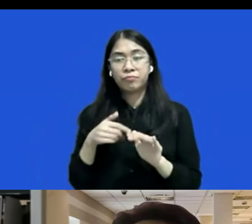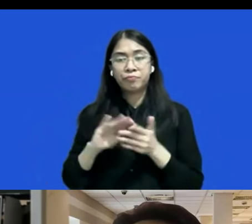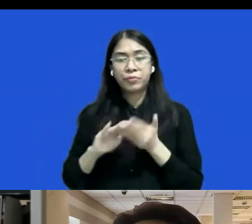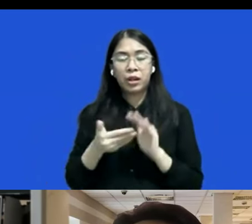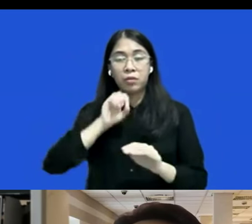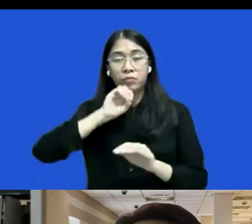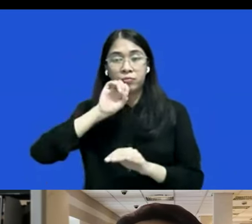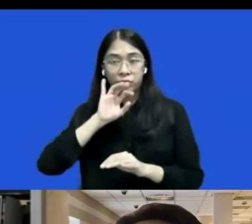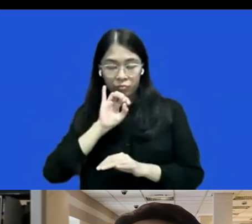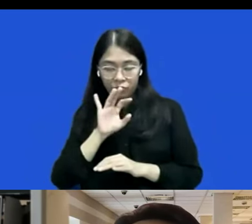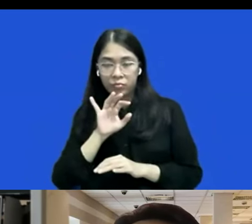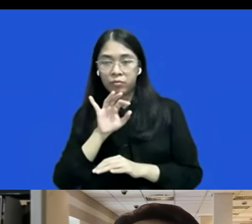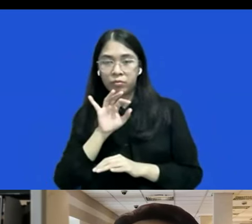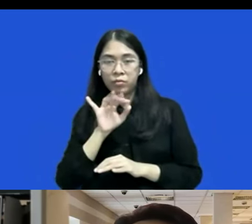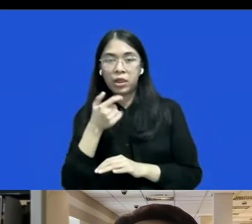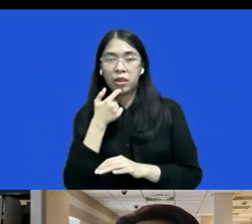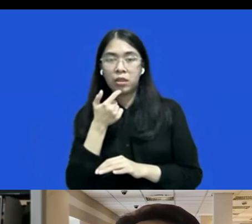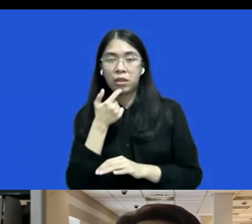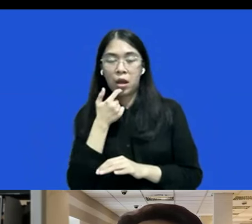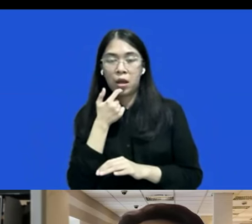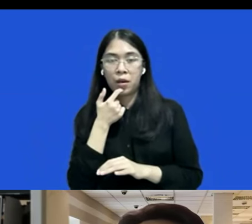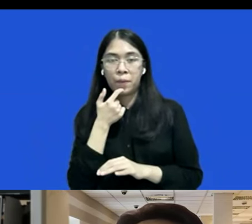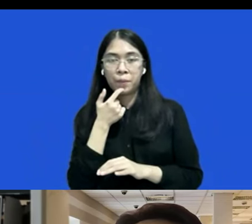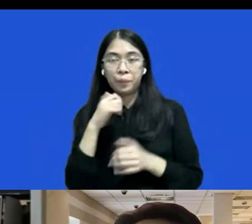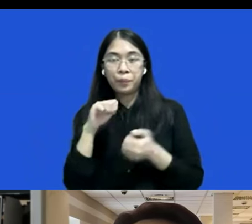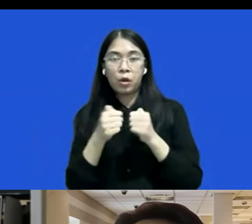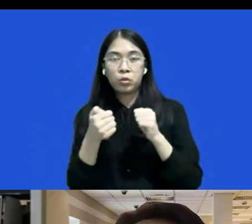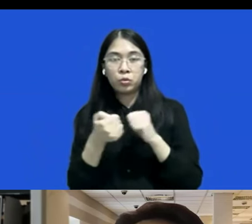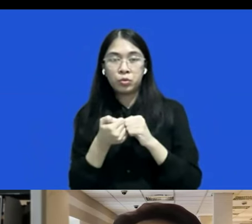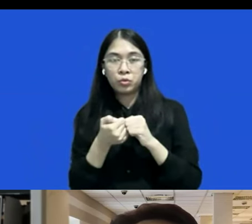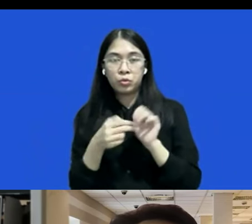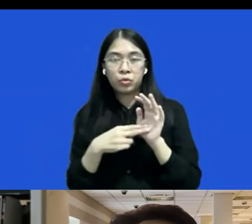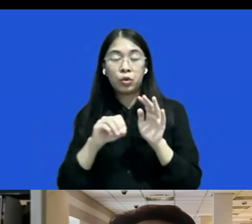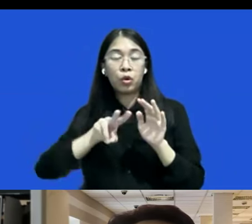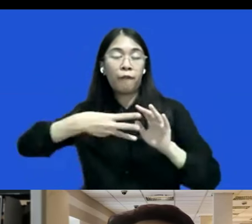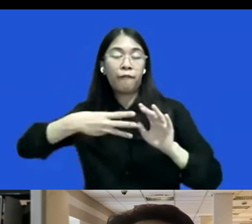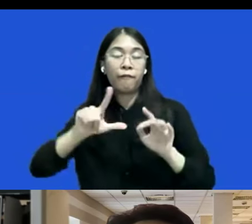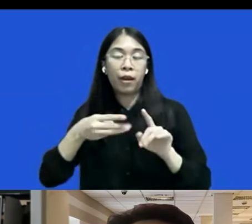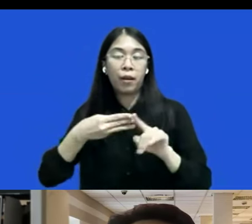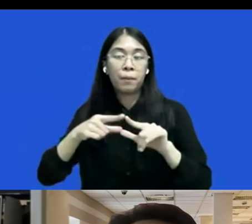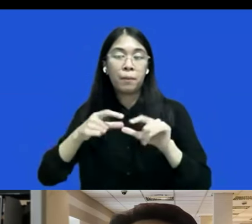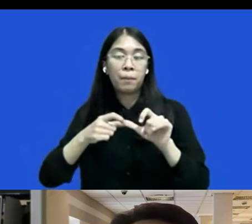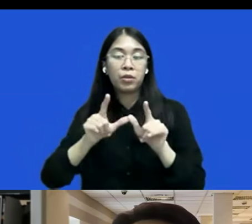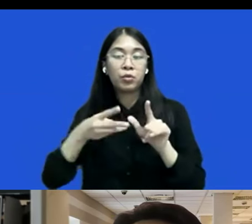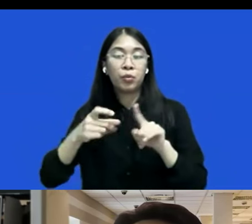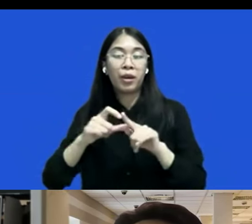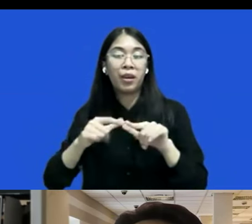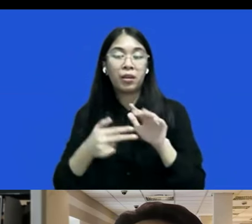menyampaikan argumentasi terkait dengan penanganan kasus Novel Baswedan ya. Di